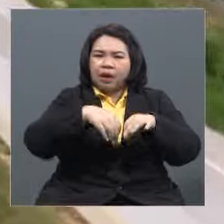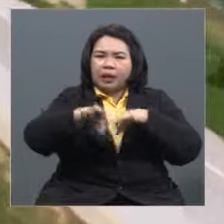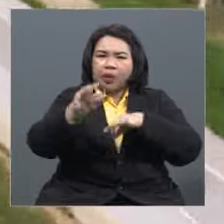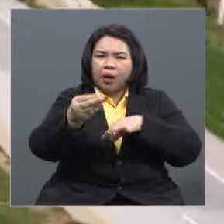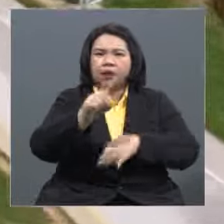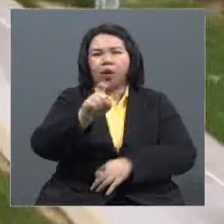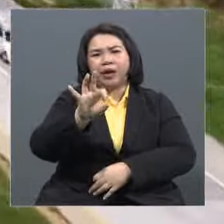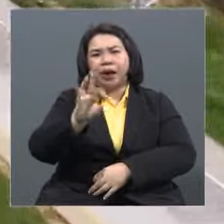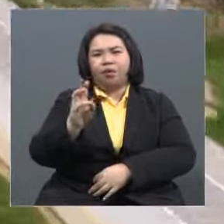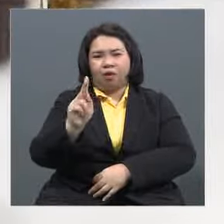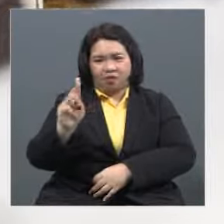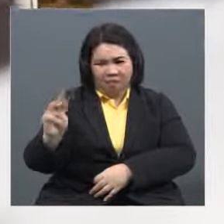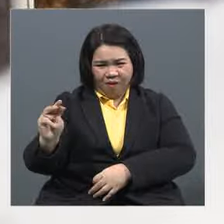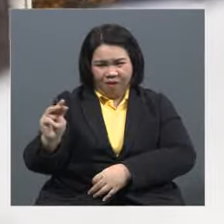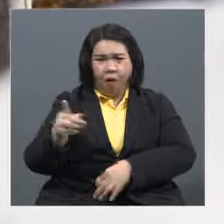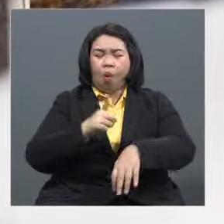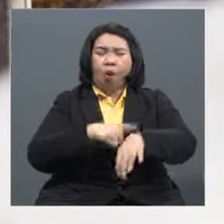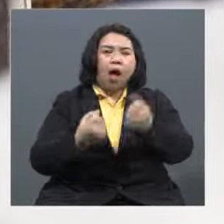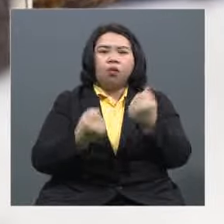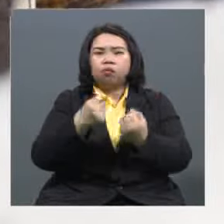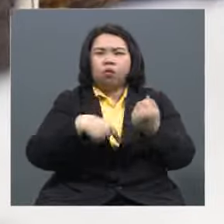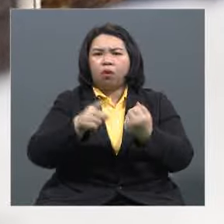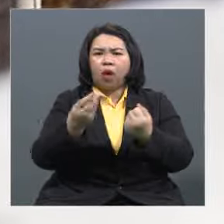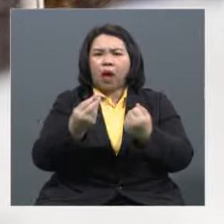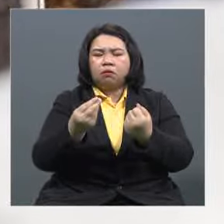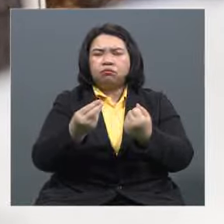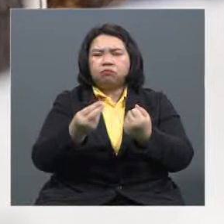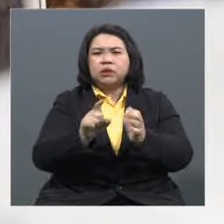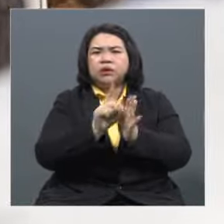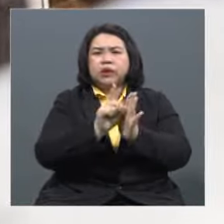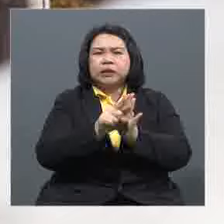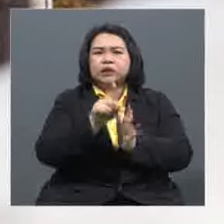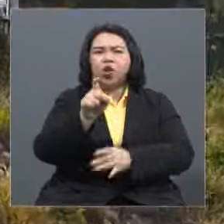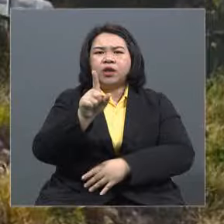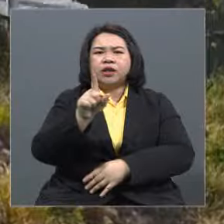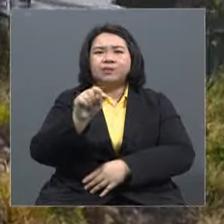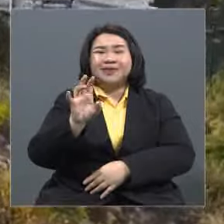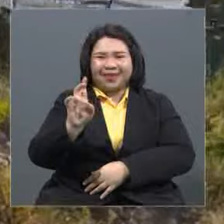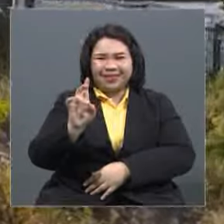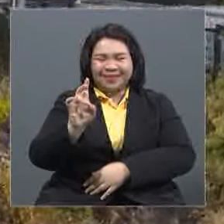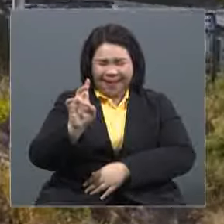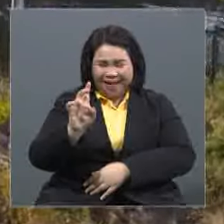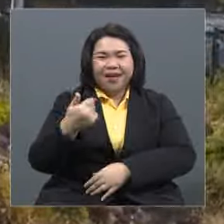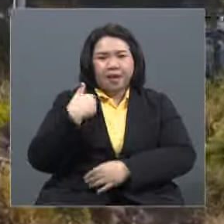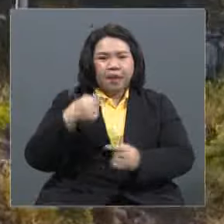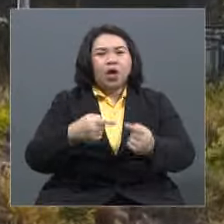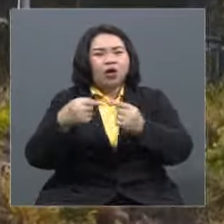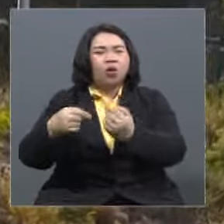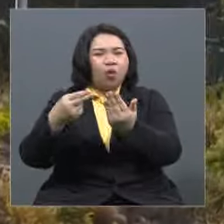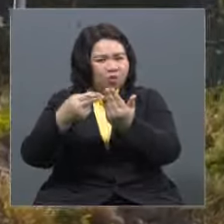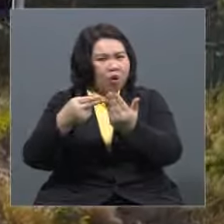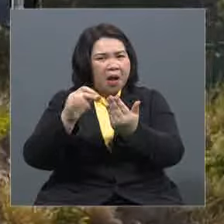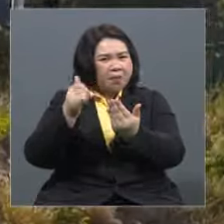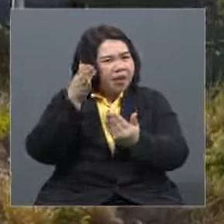196กมใช้เวลาเดินทางเพียง 127นาทีเท่านั้นและเชื่อมต่อไปถึงหนองคาย